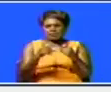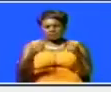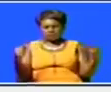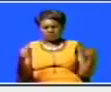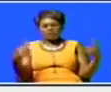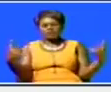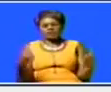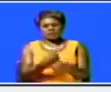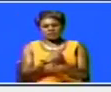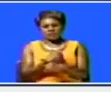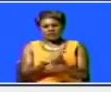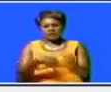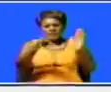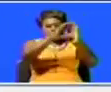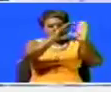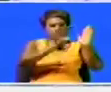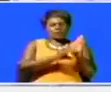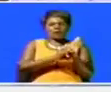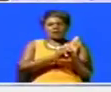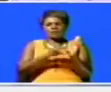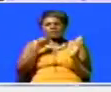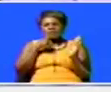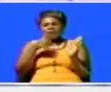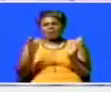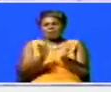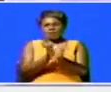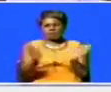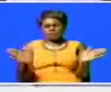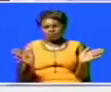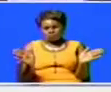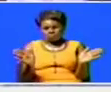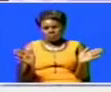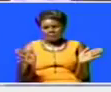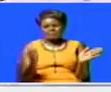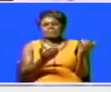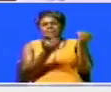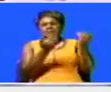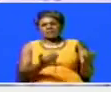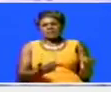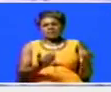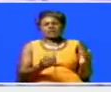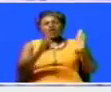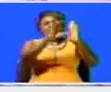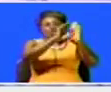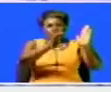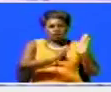yao katika hoja ya katiba mpya. Wananchi wanahitaji katiba mpya.